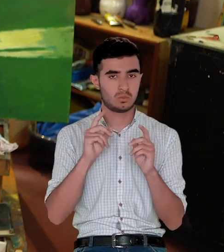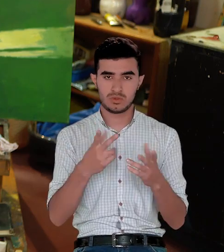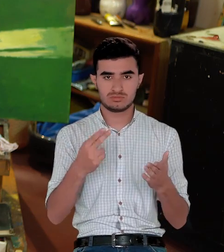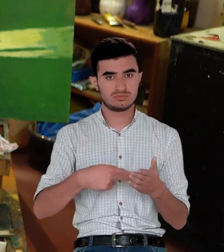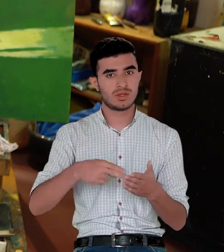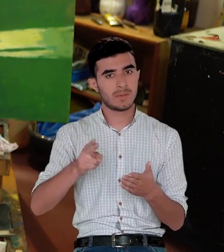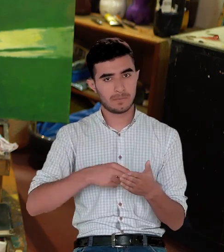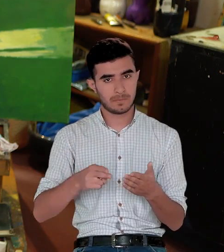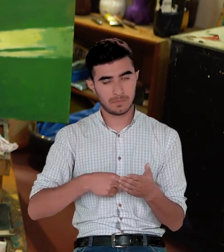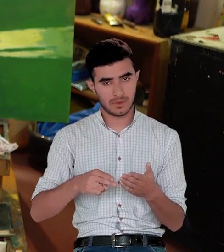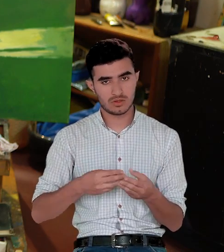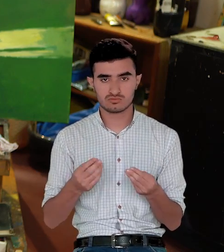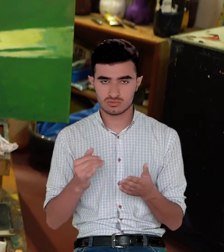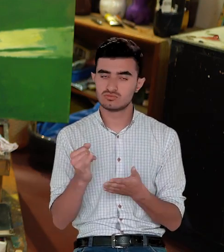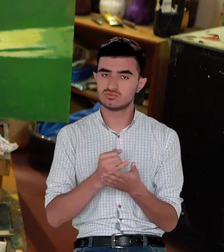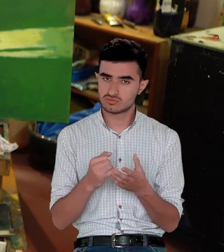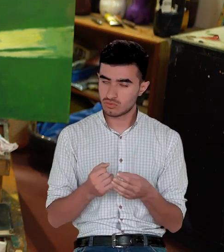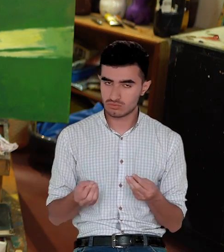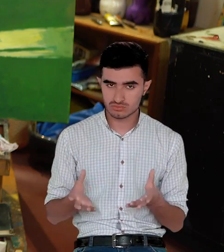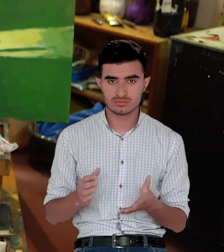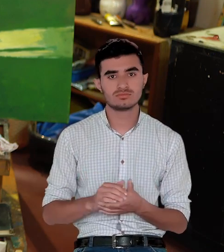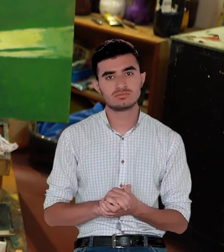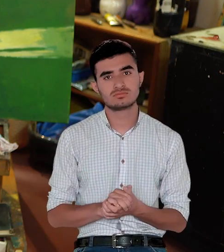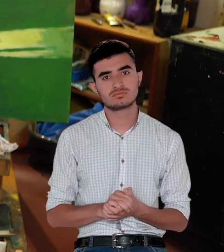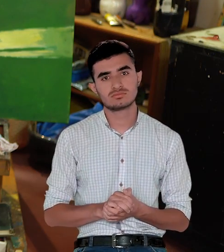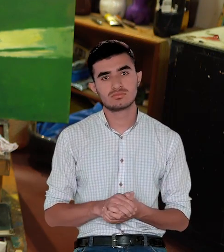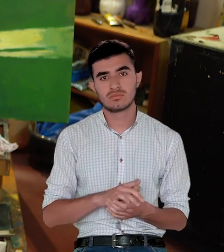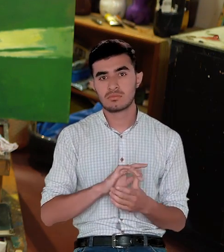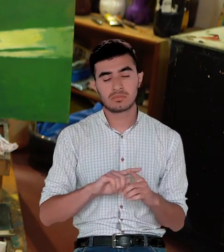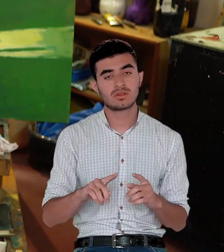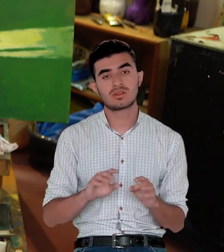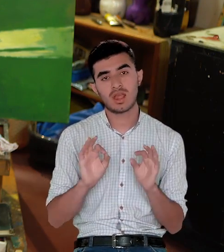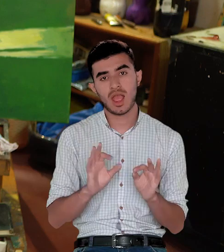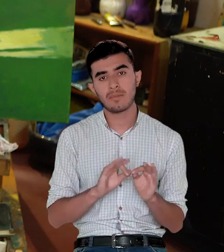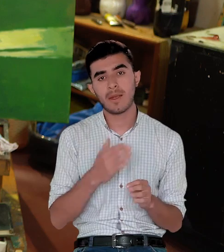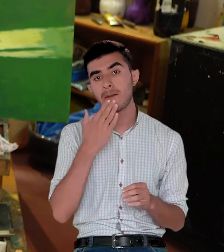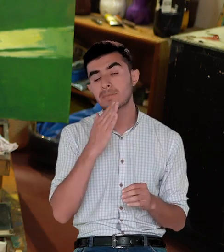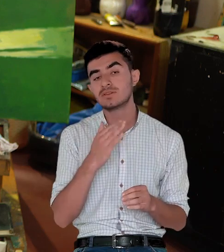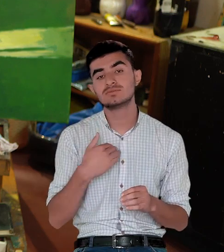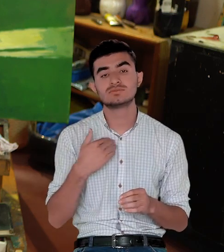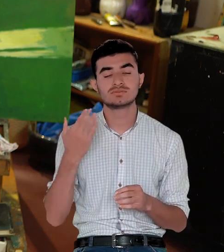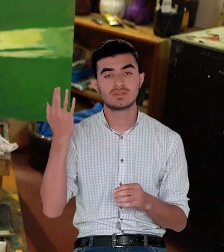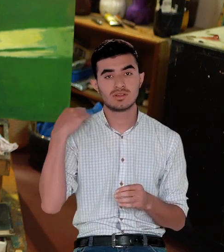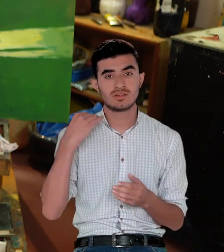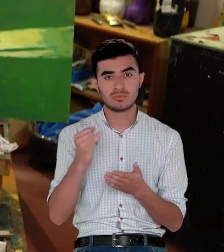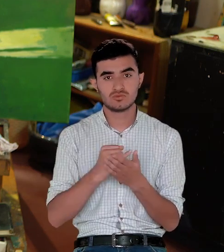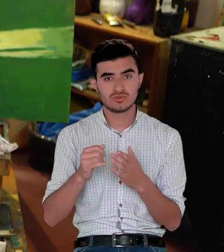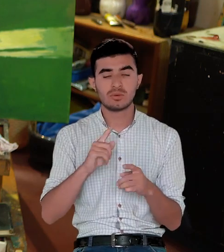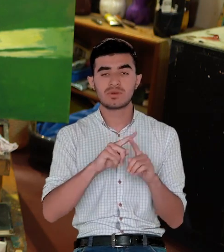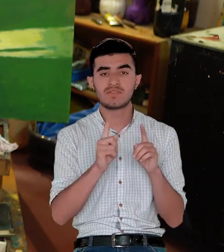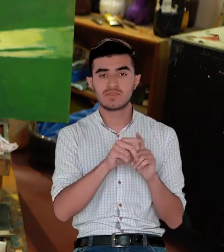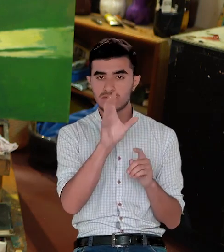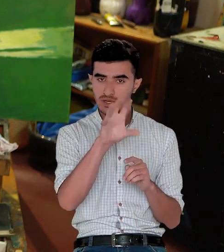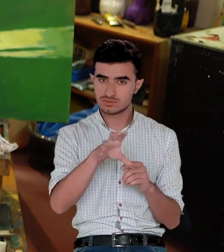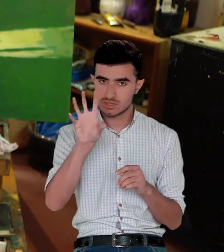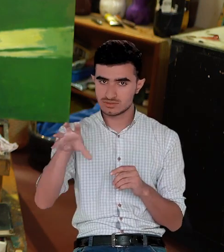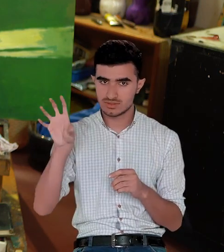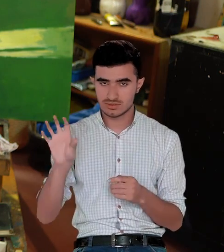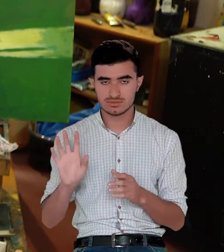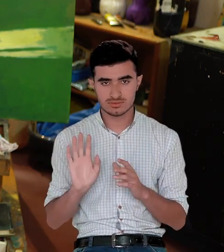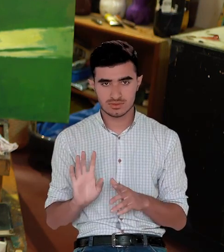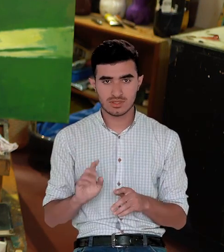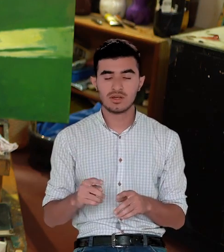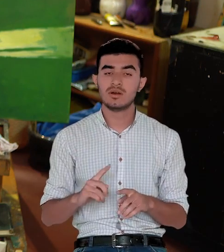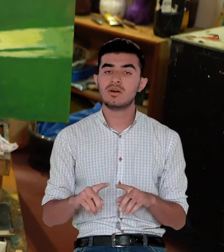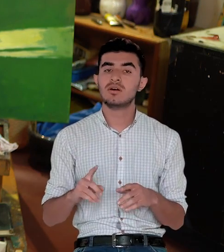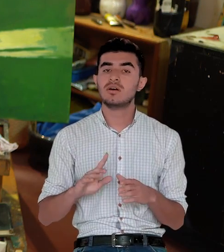نہیں, اب کیا کریں. تو شاگرد صاحب کہنے پینٹ کرو. پھر ہم نے پینٹ کرنا شروع کیا,